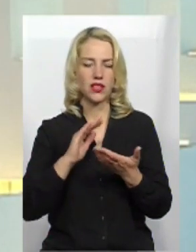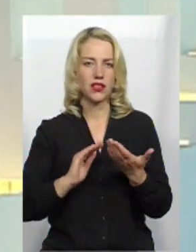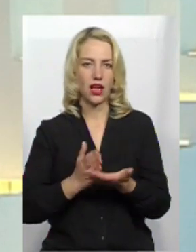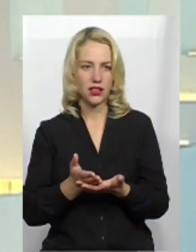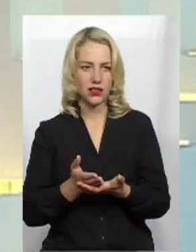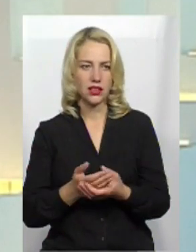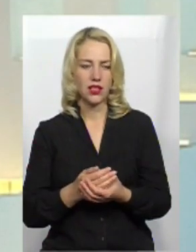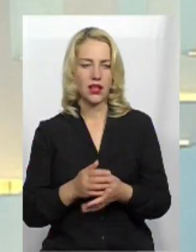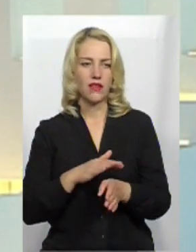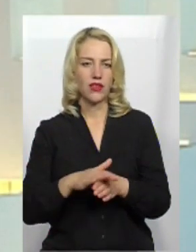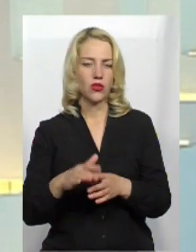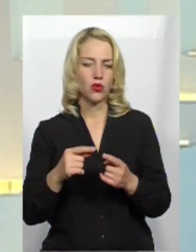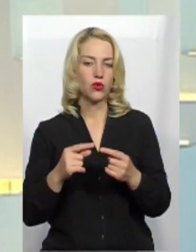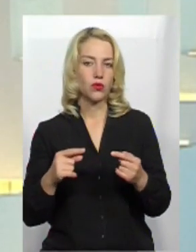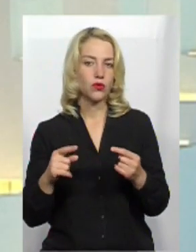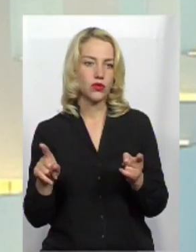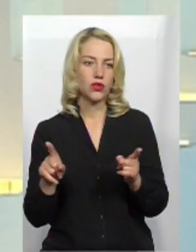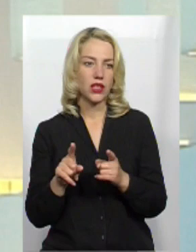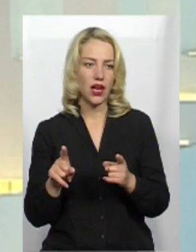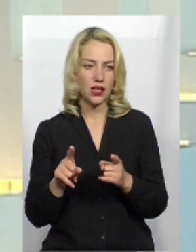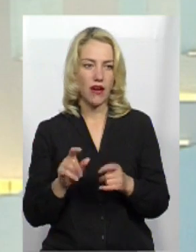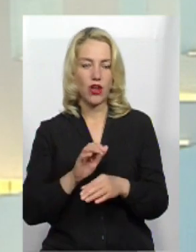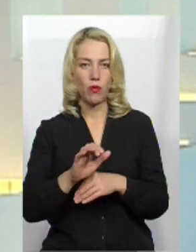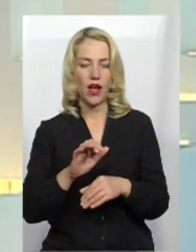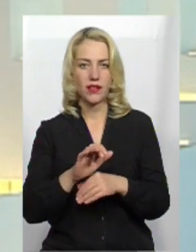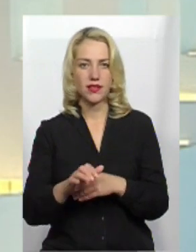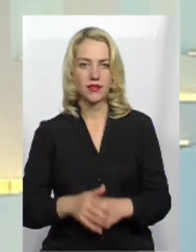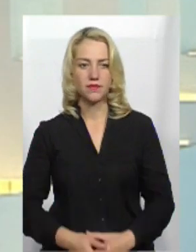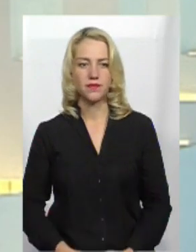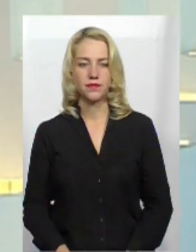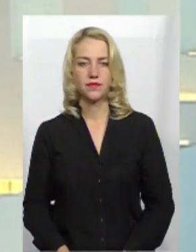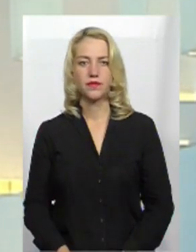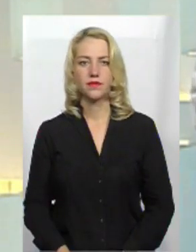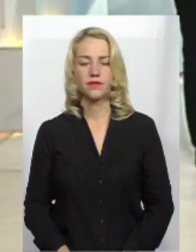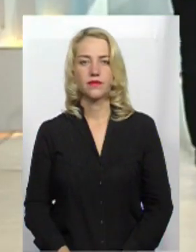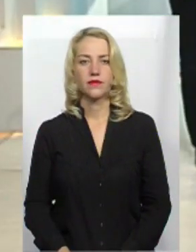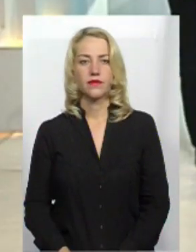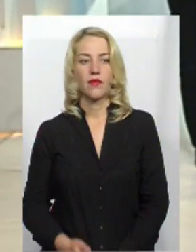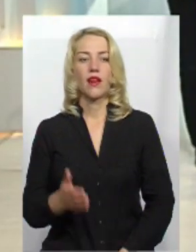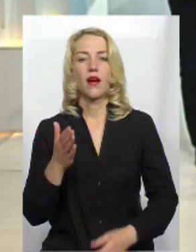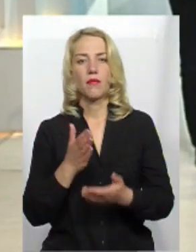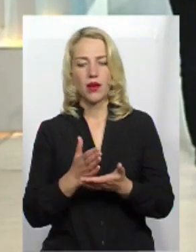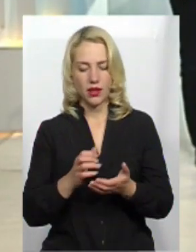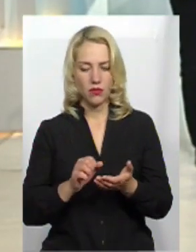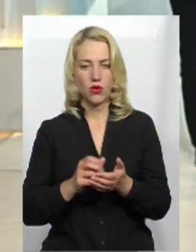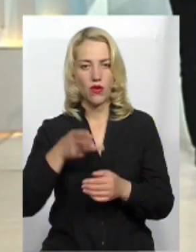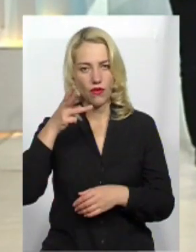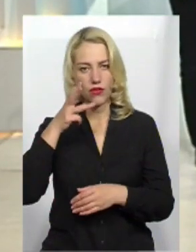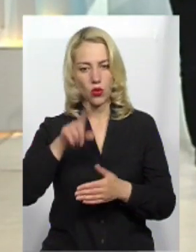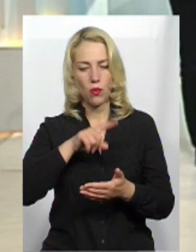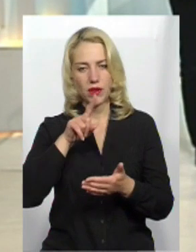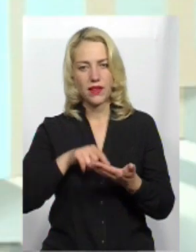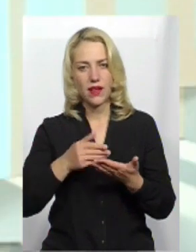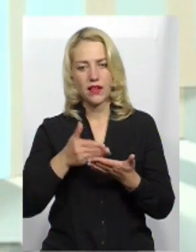якість виконаної продукції, яка виробляється на сьогоднішній день в Україні. Маємо записані відеопитання